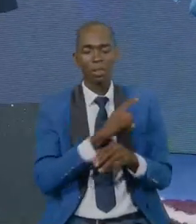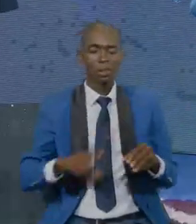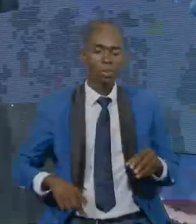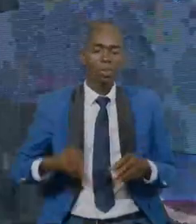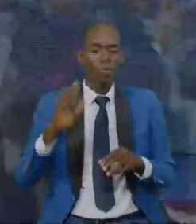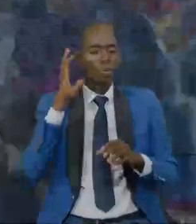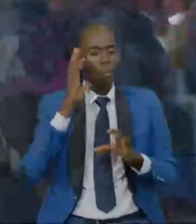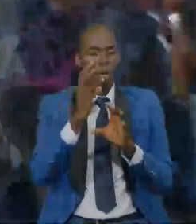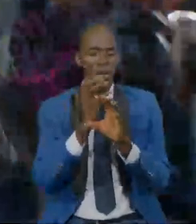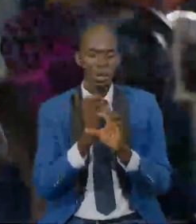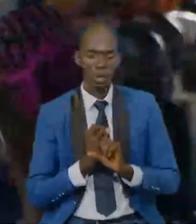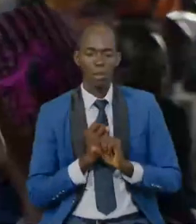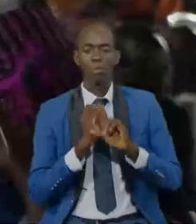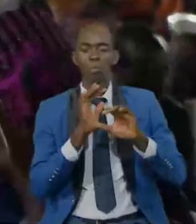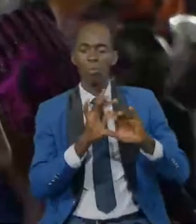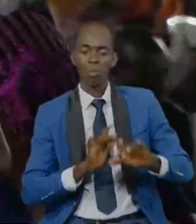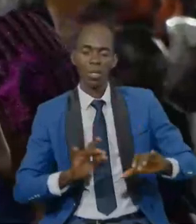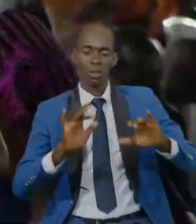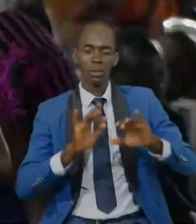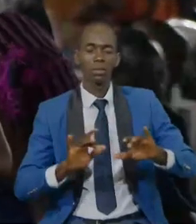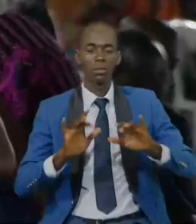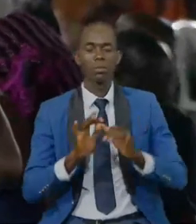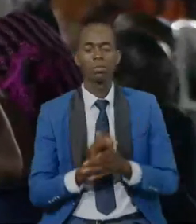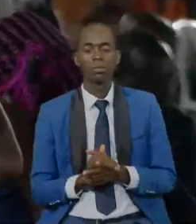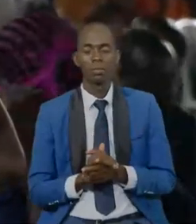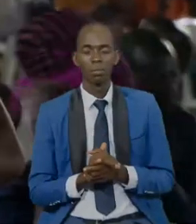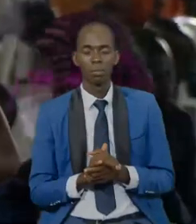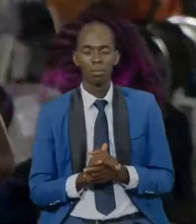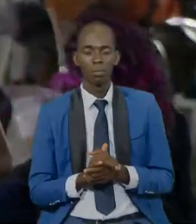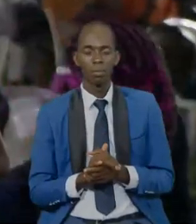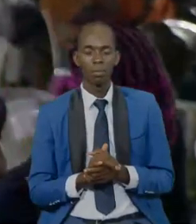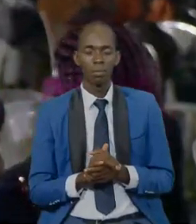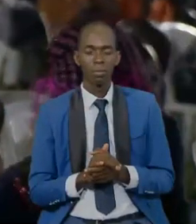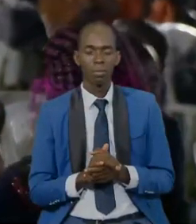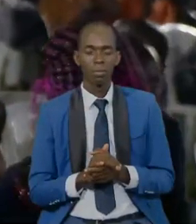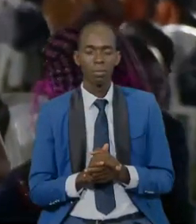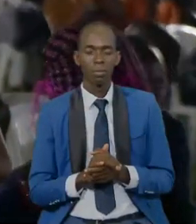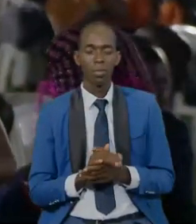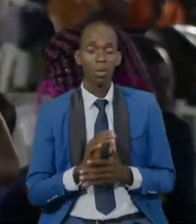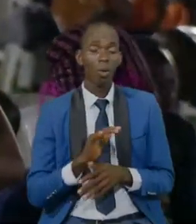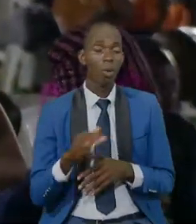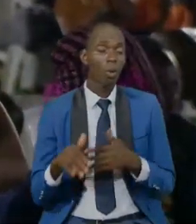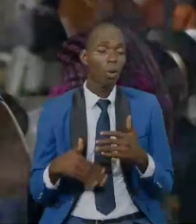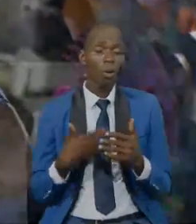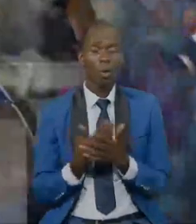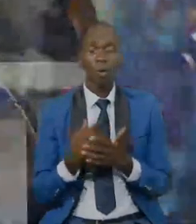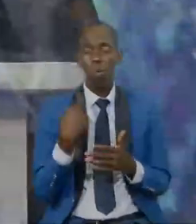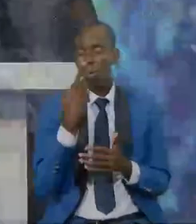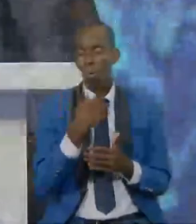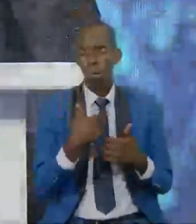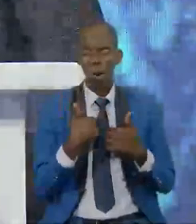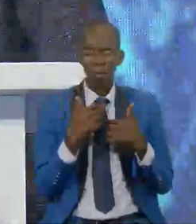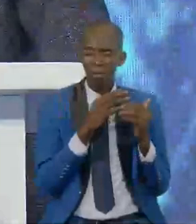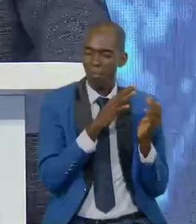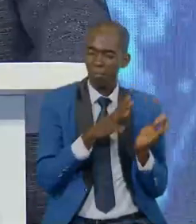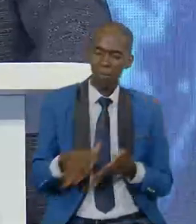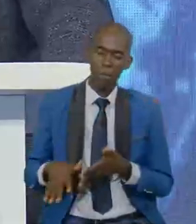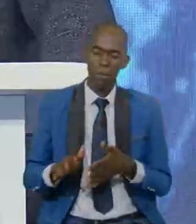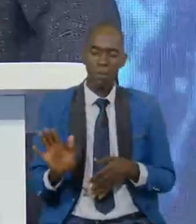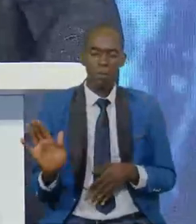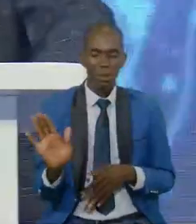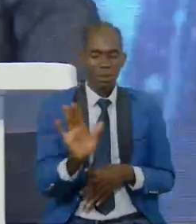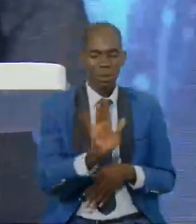Mais quiconque confesse et a à la foi au Seigneur aura la miséricorde du Seigneur. Tous ceux qui